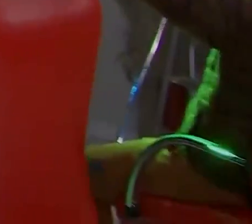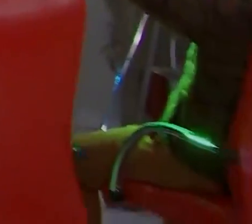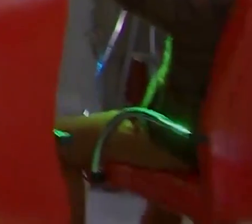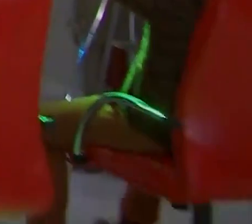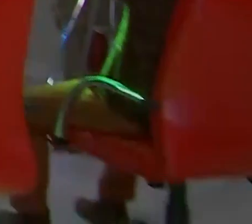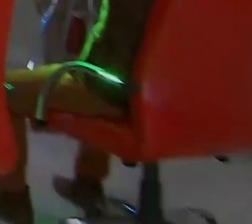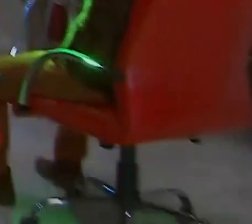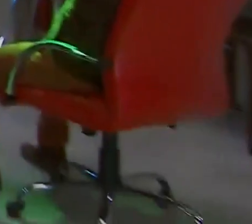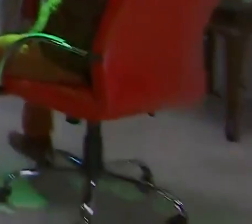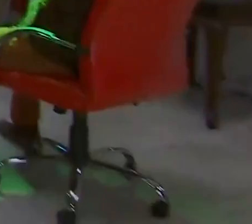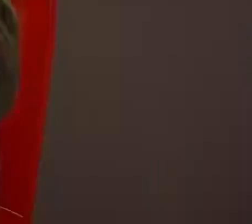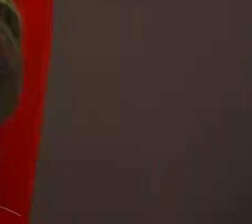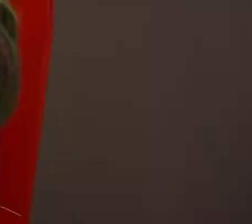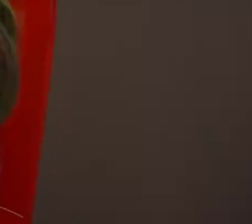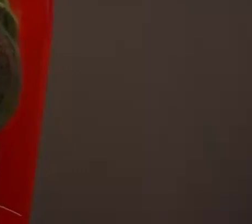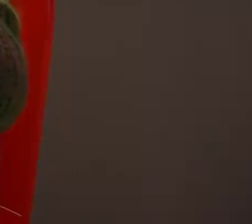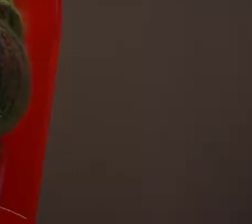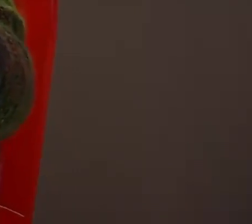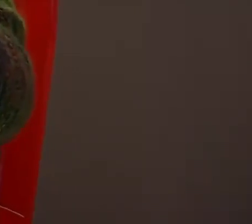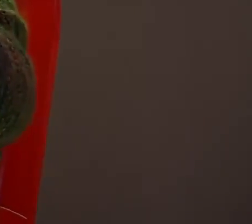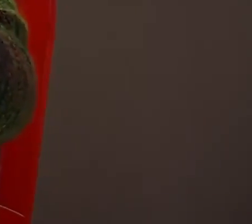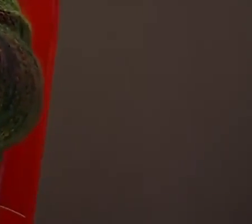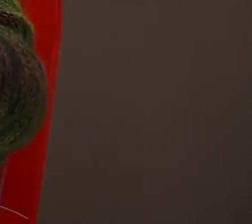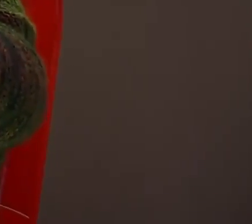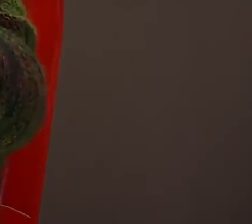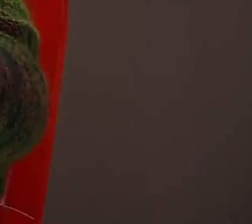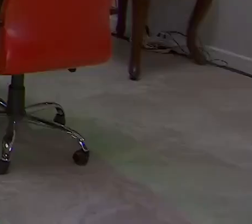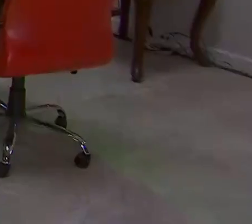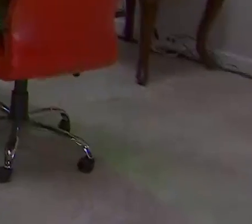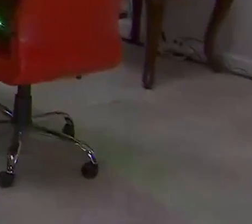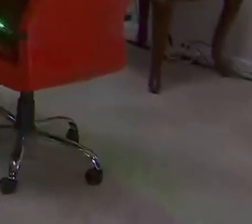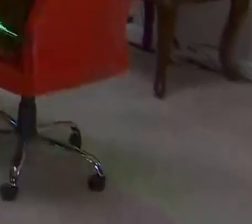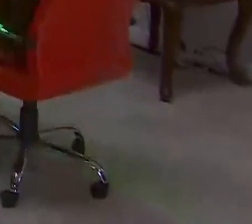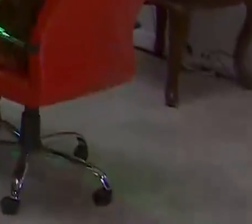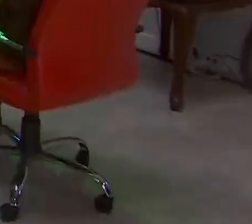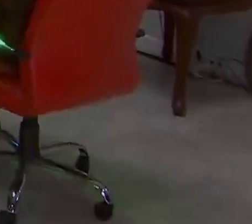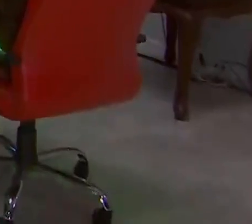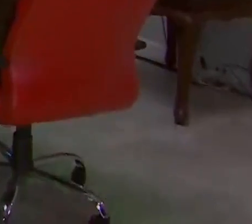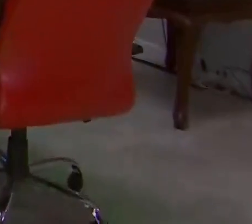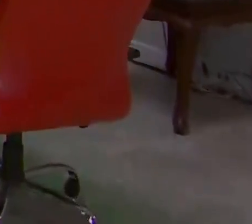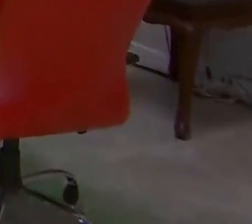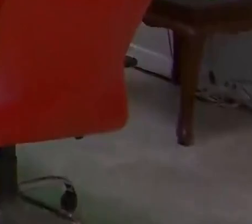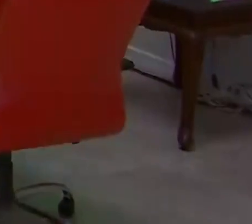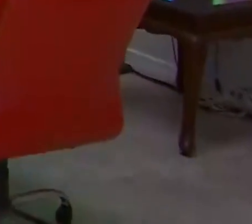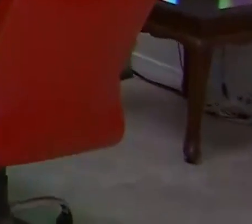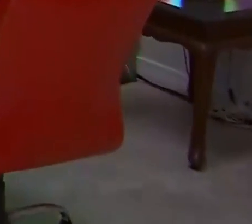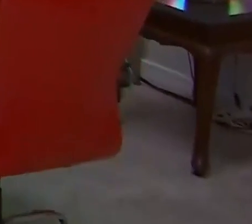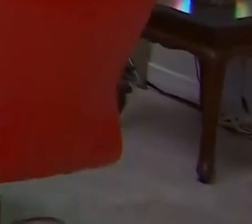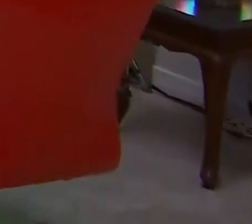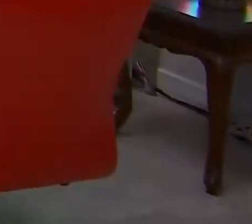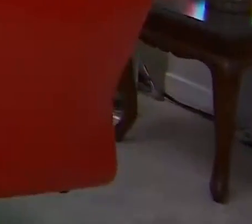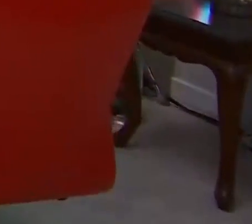omuzum, keseyi omuzum. Aş beyaz peştem alın, bir göreyim yüzünü, bir